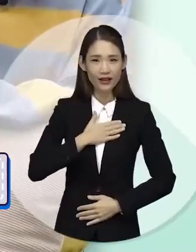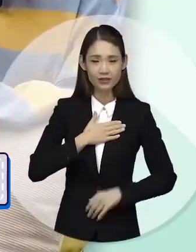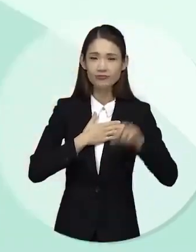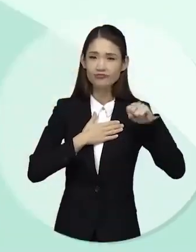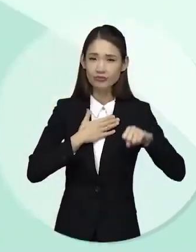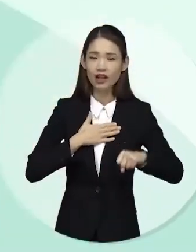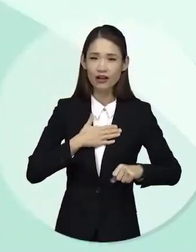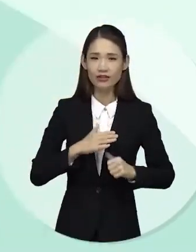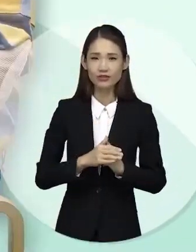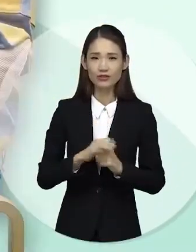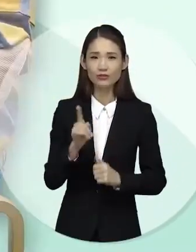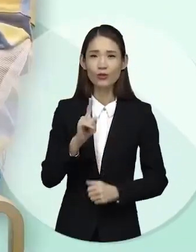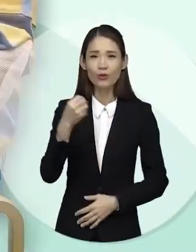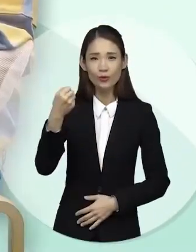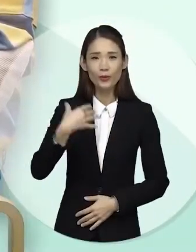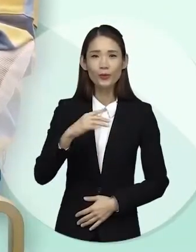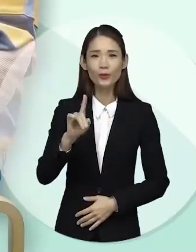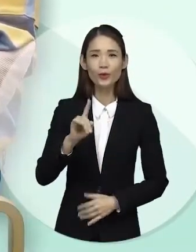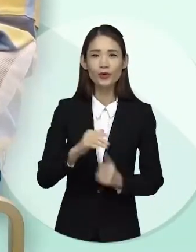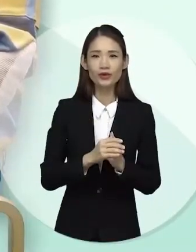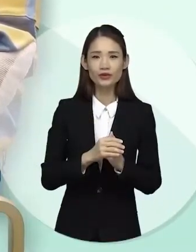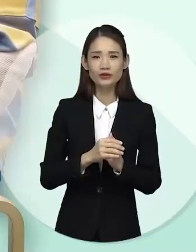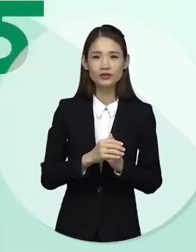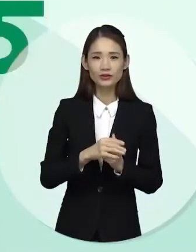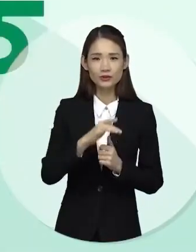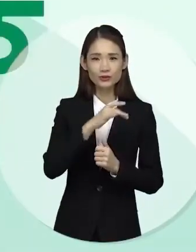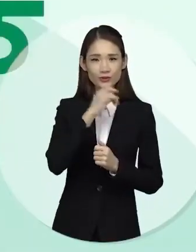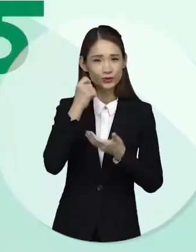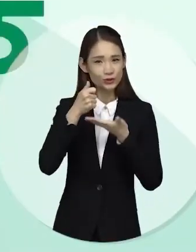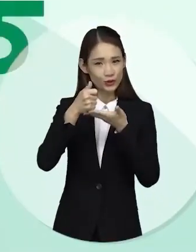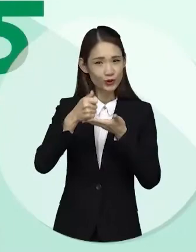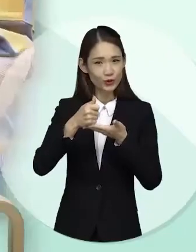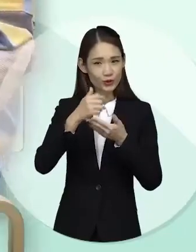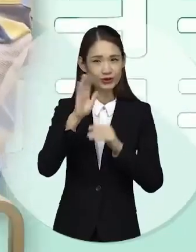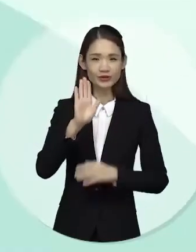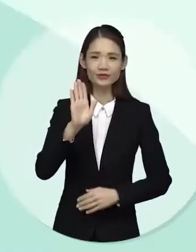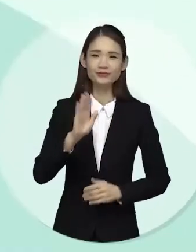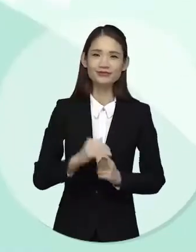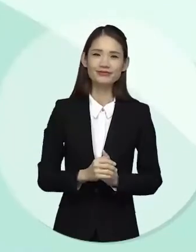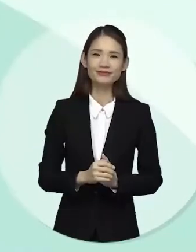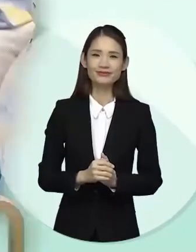아시겠어요? 알지. 뭔데요? 취향 존중.